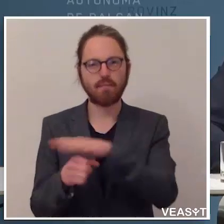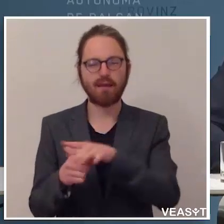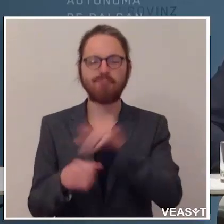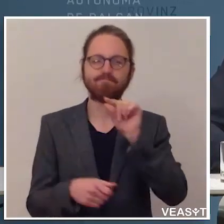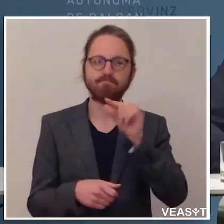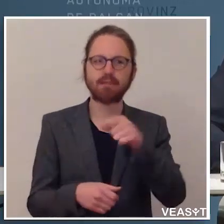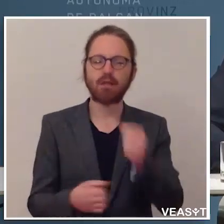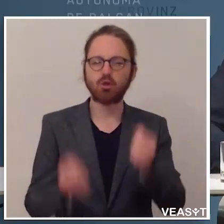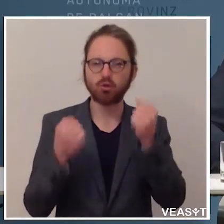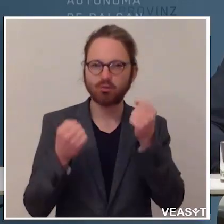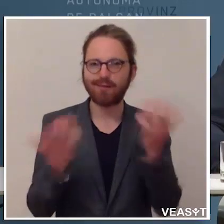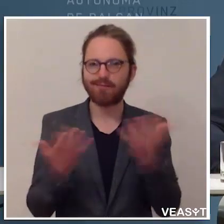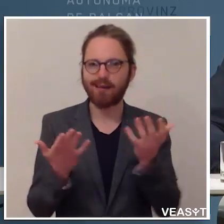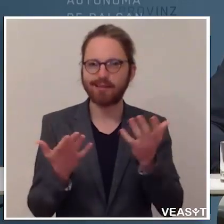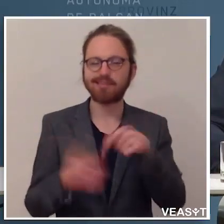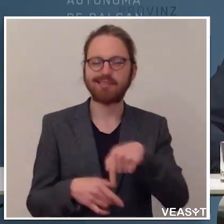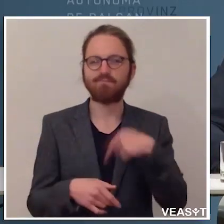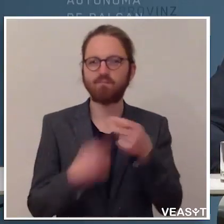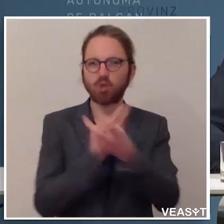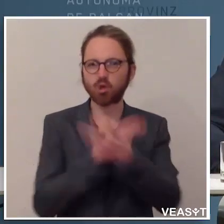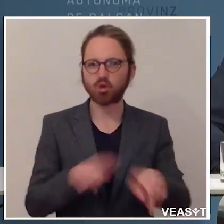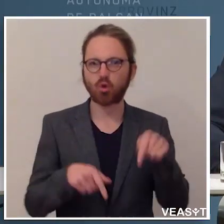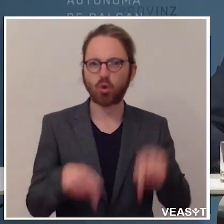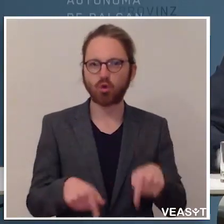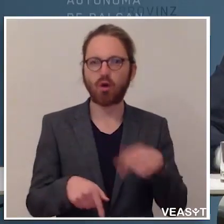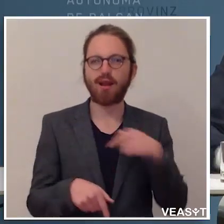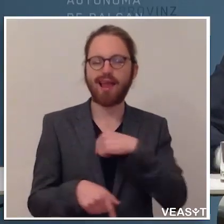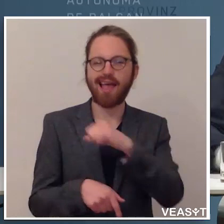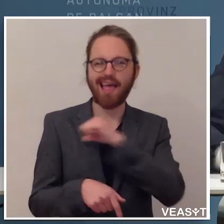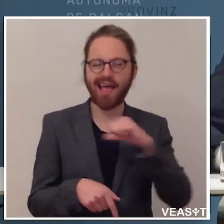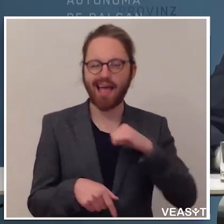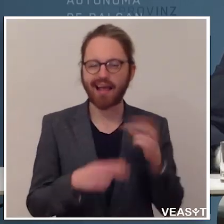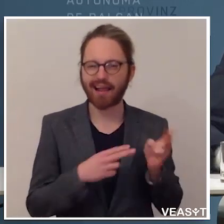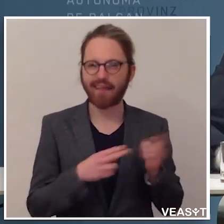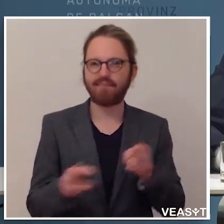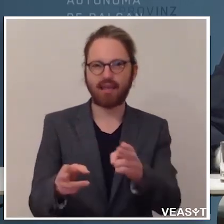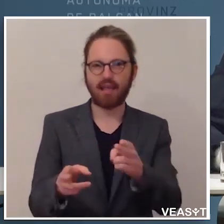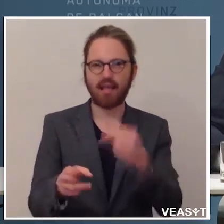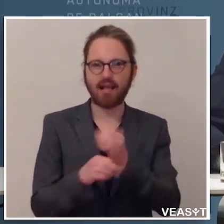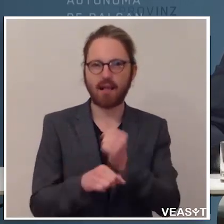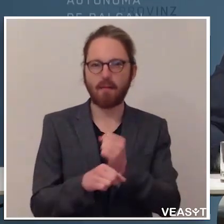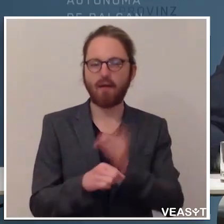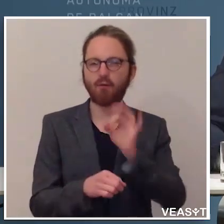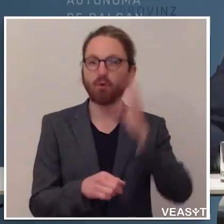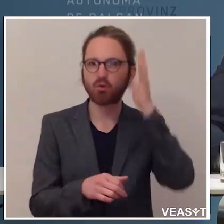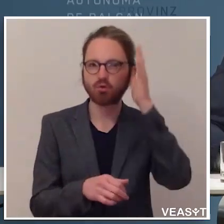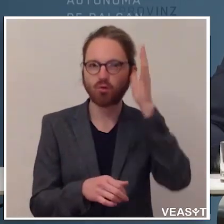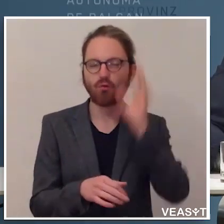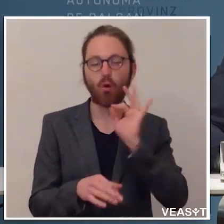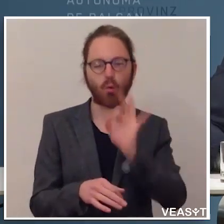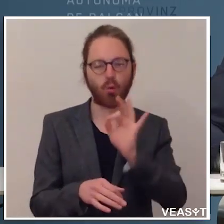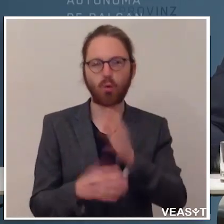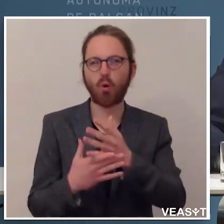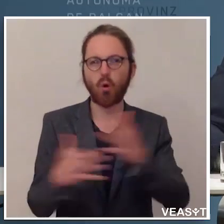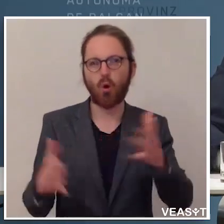dass wir in Südtirol hier ja einen eigenen Weg beschreiten, der uns für die Zukunft jede Menge große